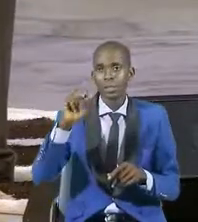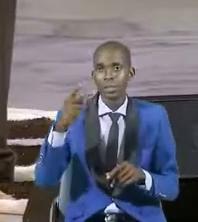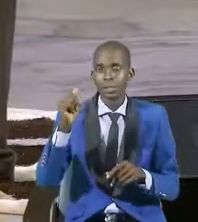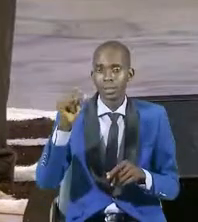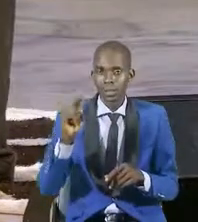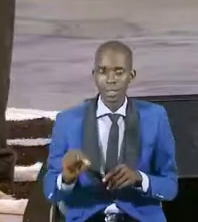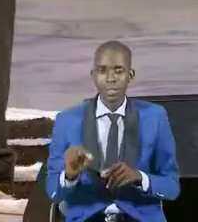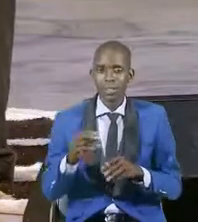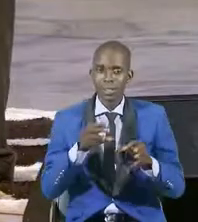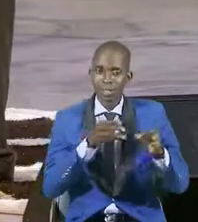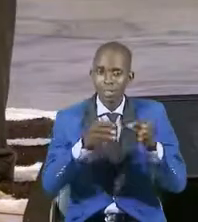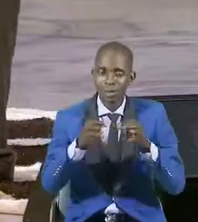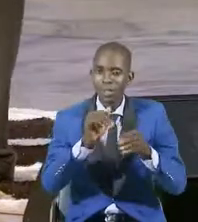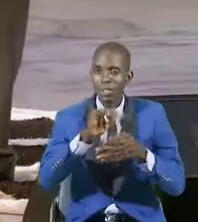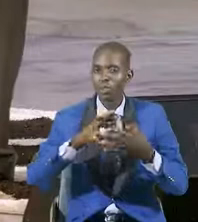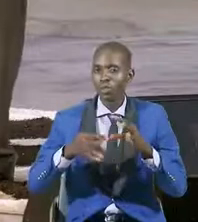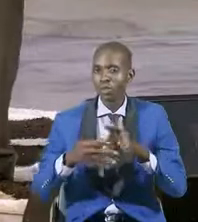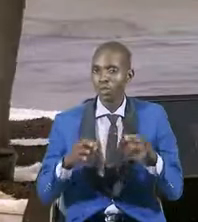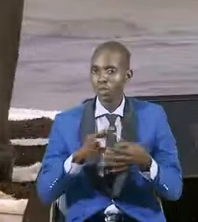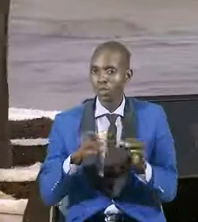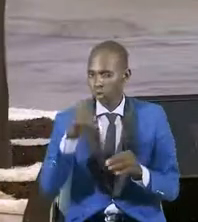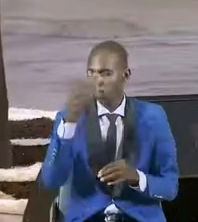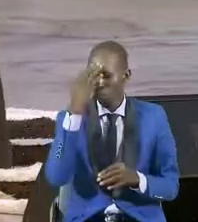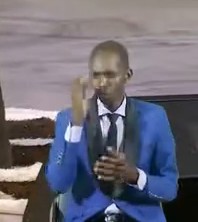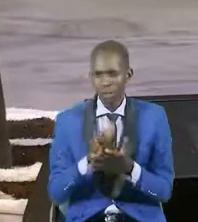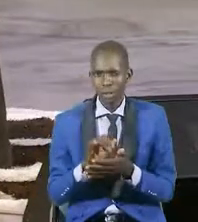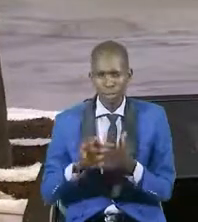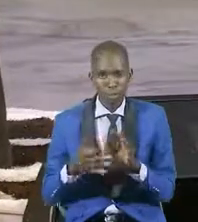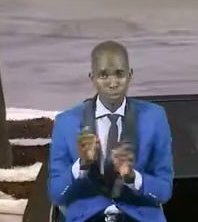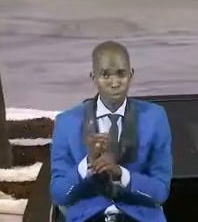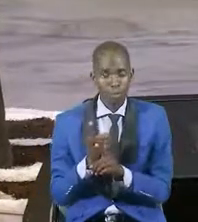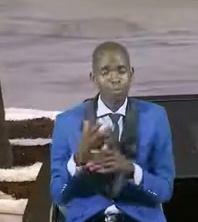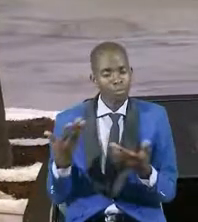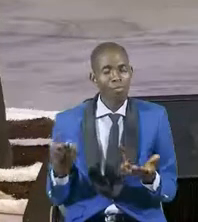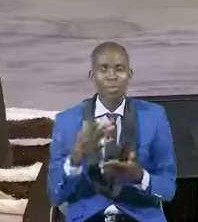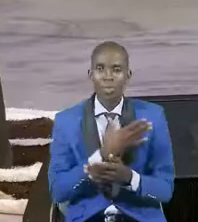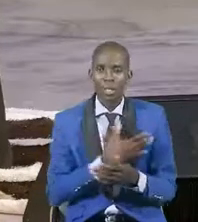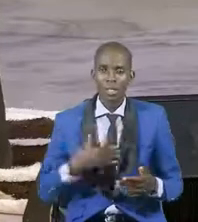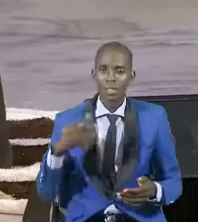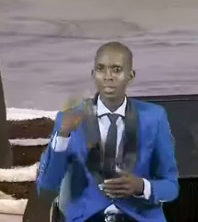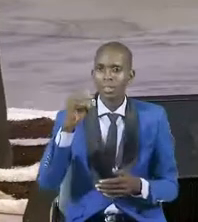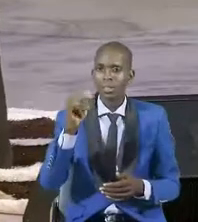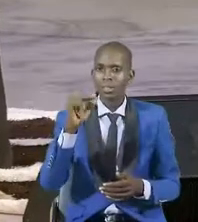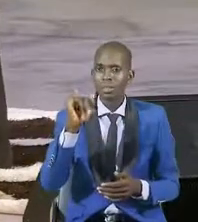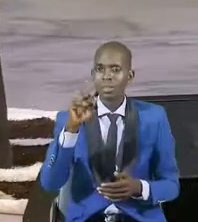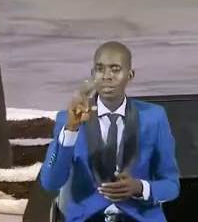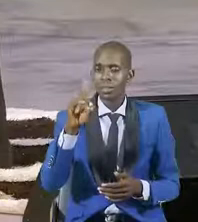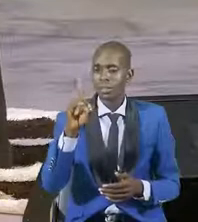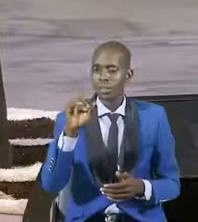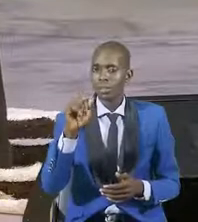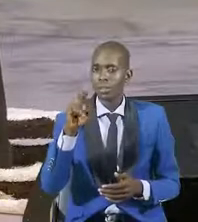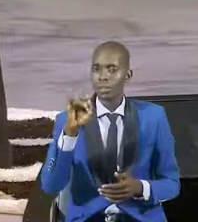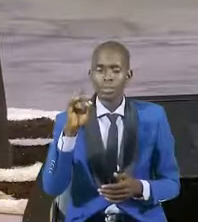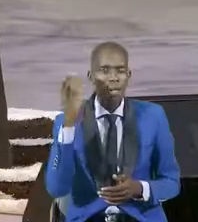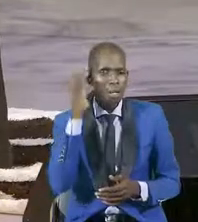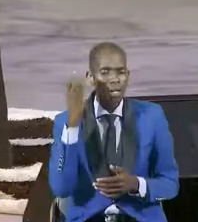raconté, il lui a narré une parabole. Vous connaissez bien l'histoire de la parabole. David a dit, l'homme là va